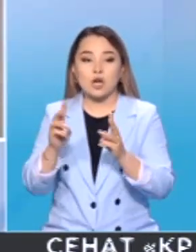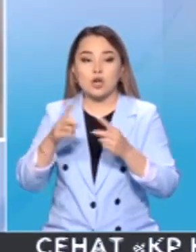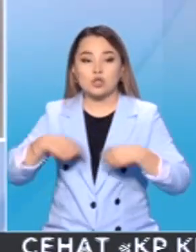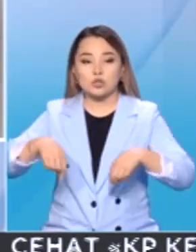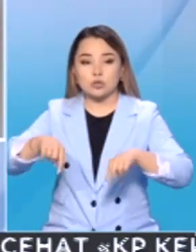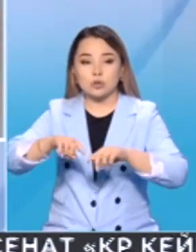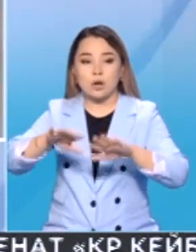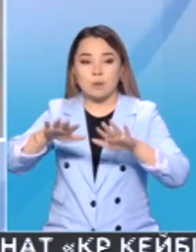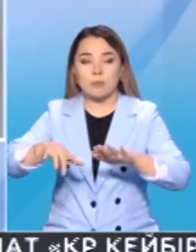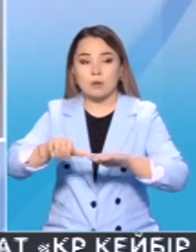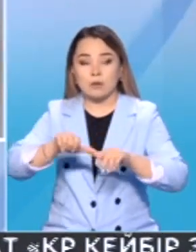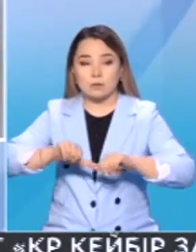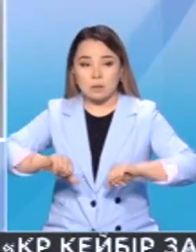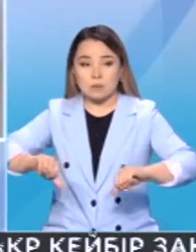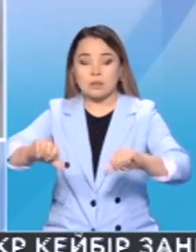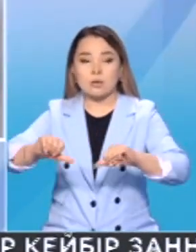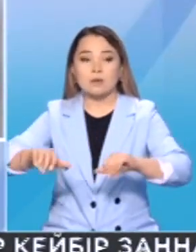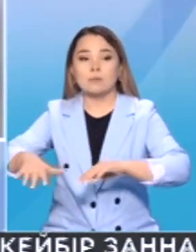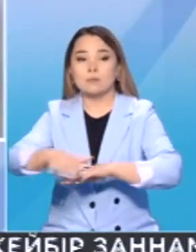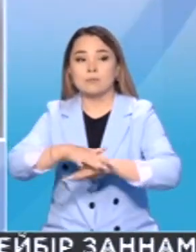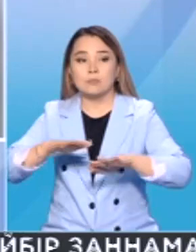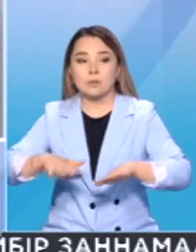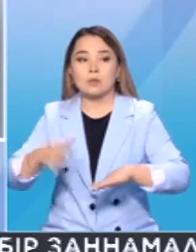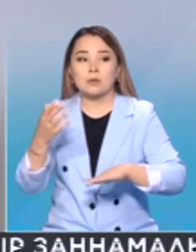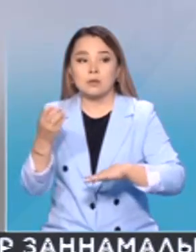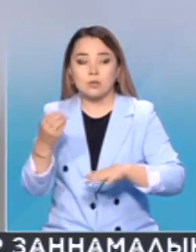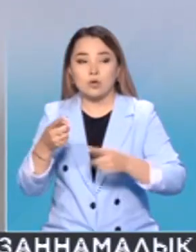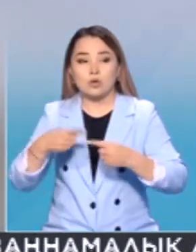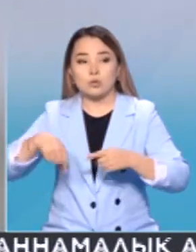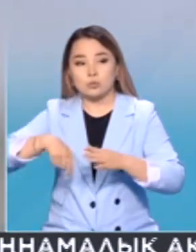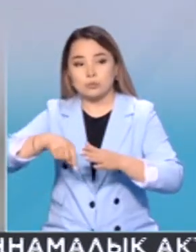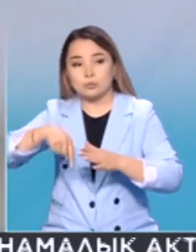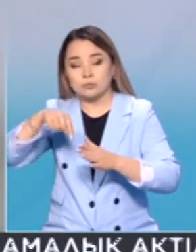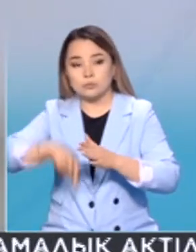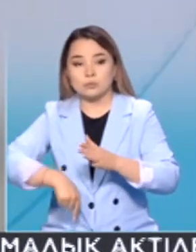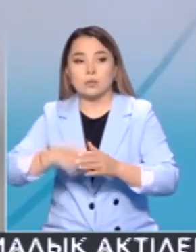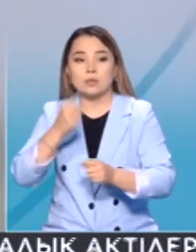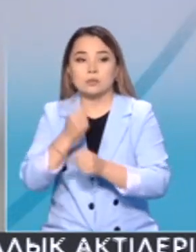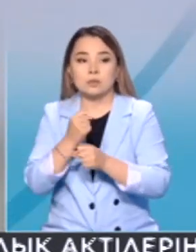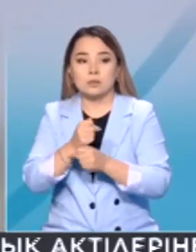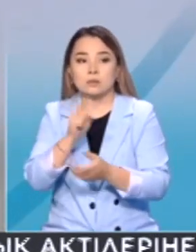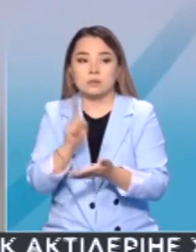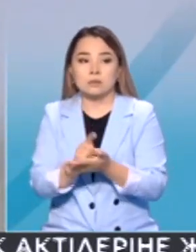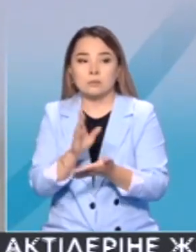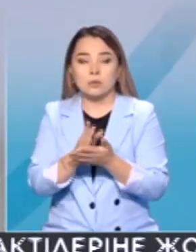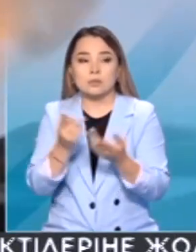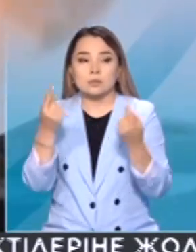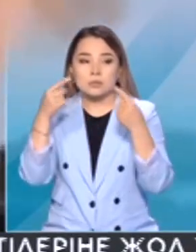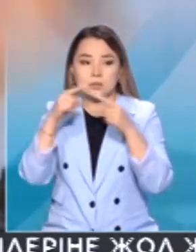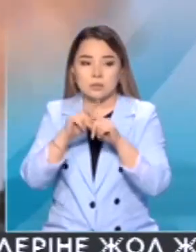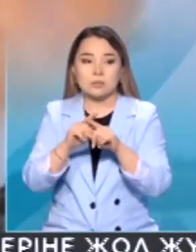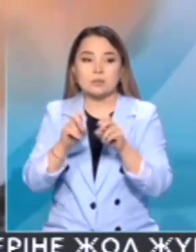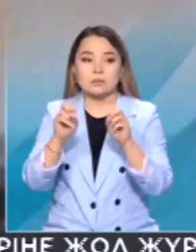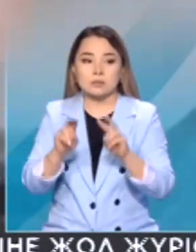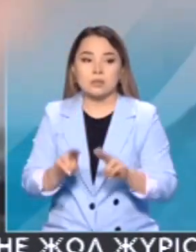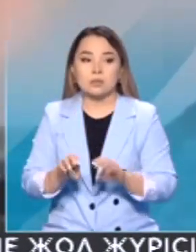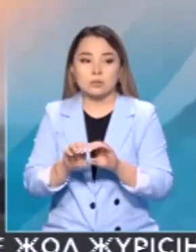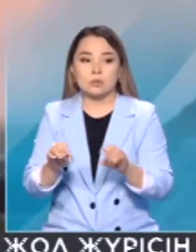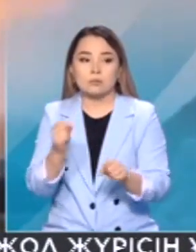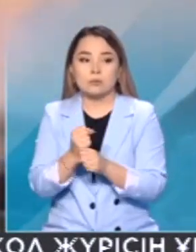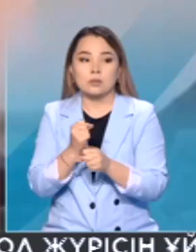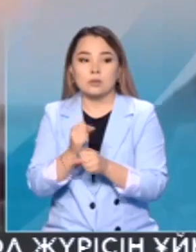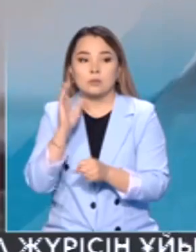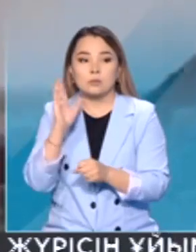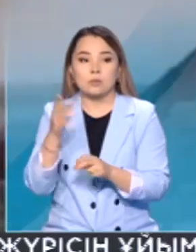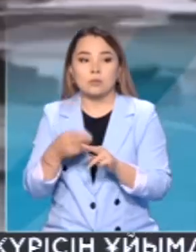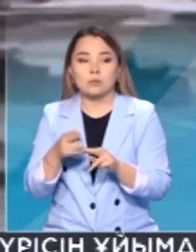ұңғыманың жанынан көлденең тағы екінші ұңғыма қатылады. Соның жеке техникалық жобасы әзірленген, ал